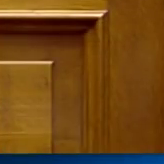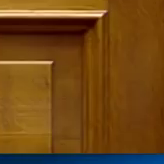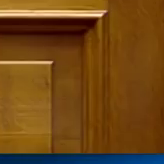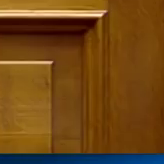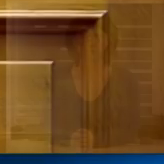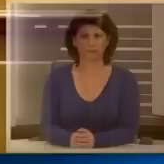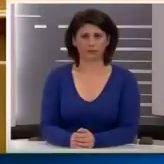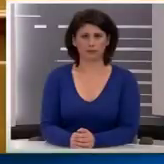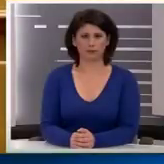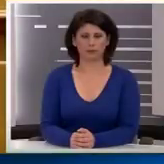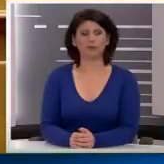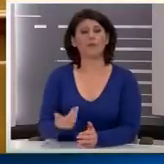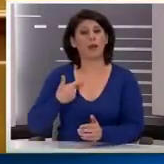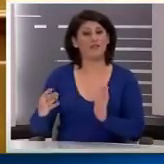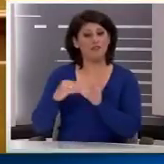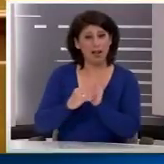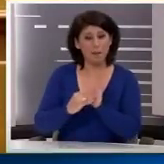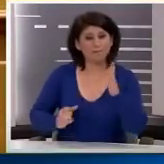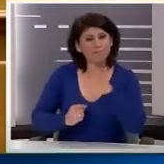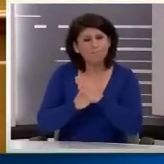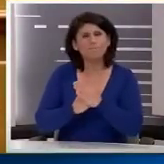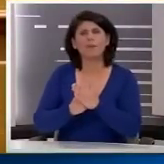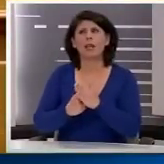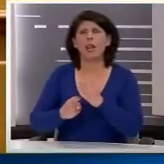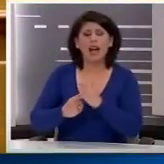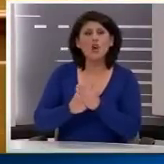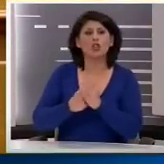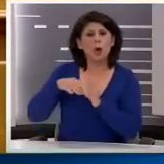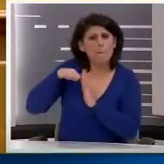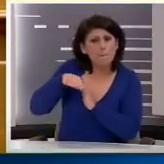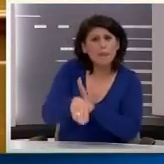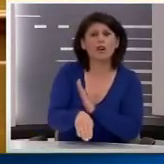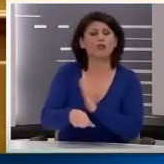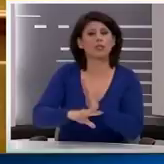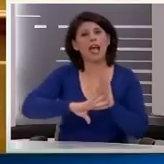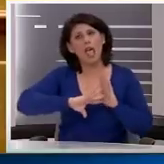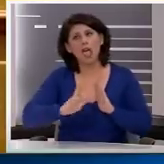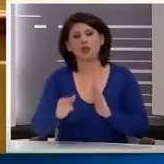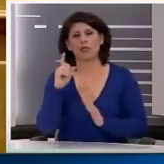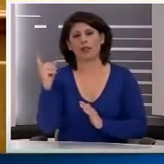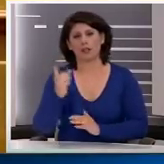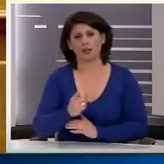Και στο συγκεκριμένο δελτίο τιμών, λόγω στρεβλώσεων που είναι τώρα δύσκολο να εξηγήσει κανένας,